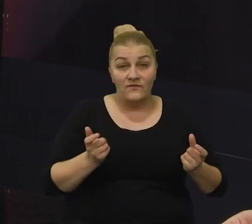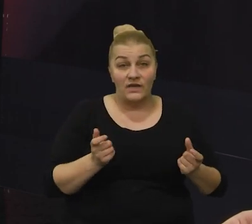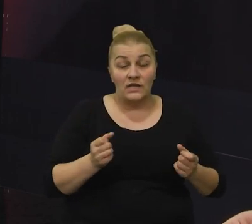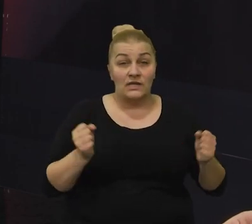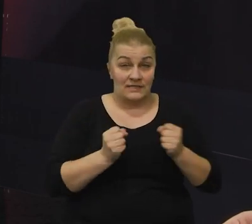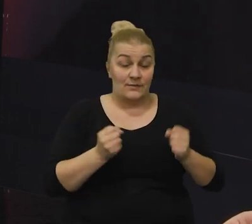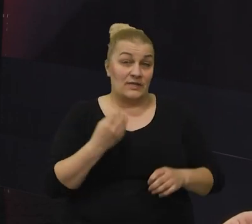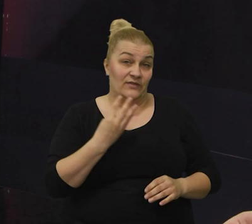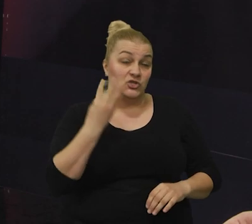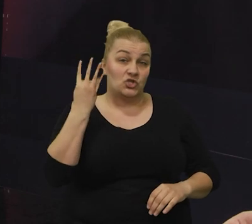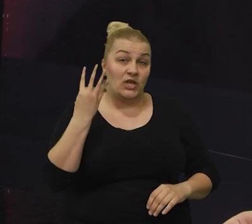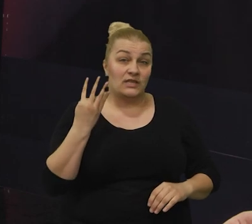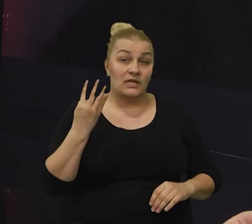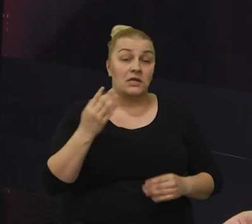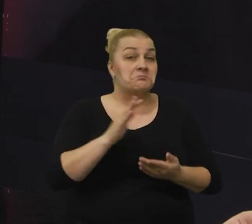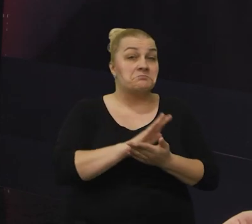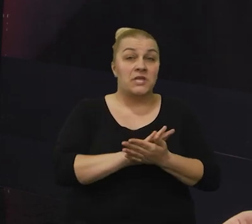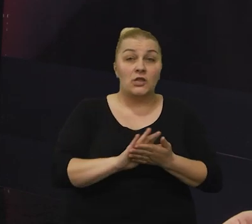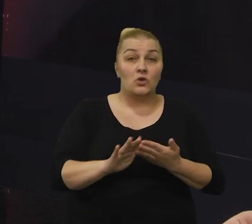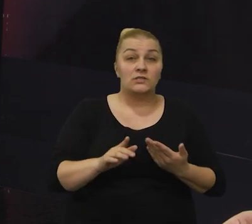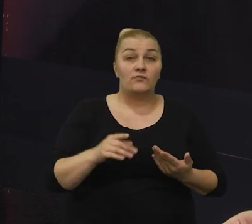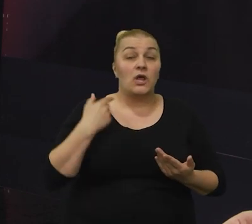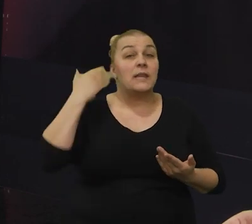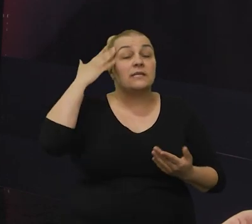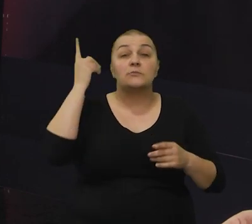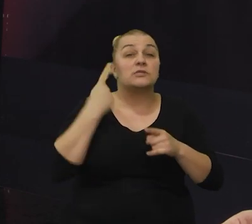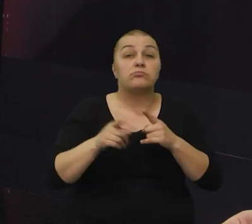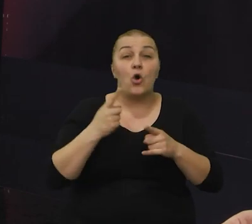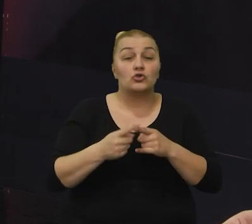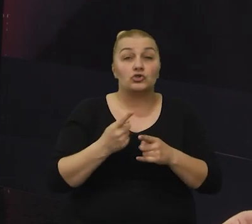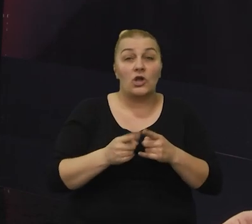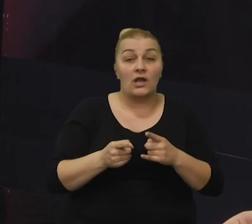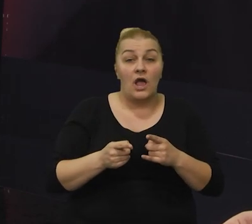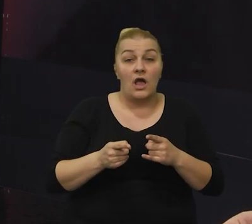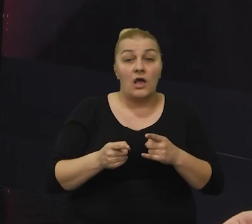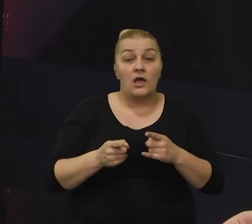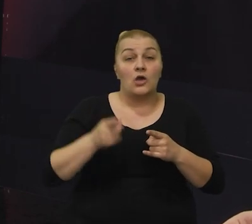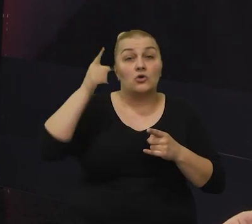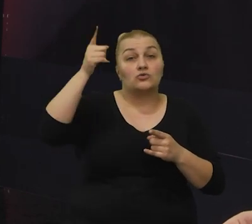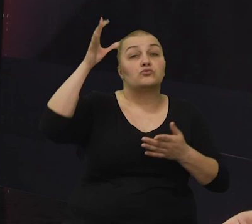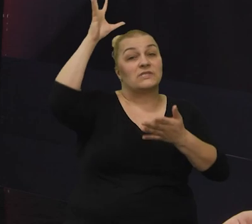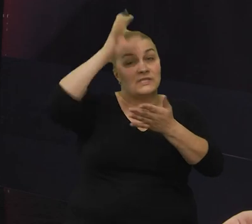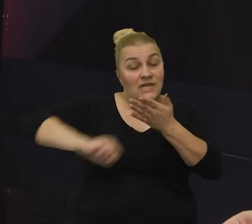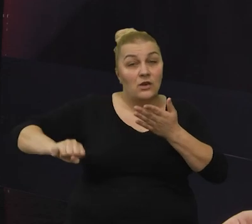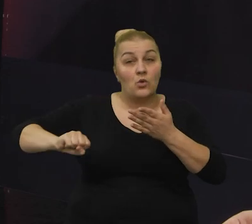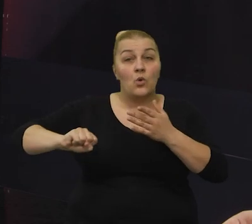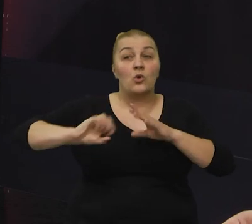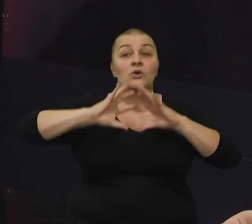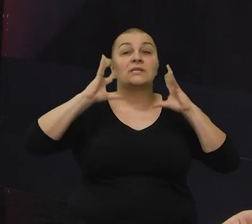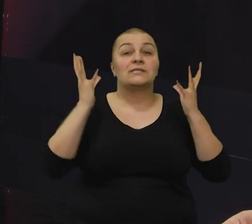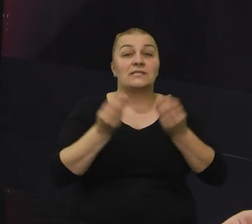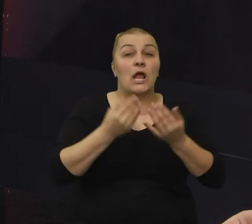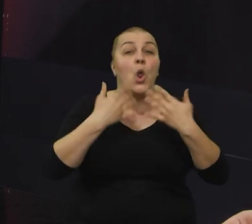proslave Zime 94. jednostavno ne znam iz kojih razloga su skinuli